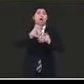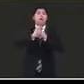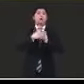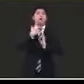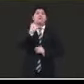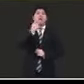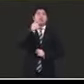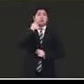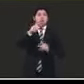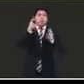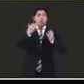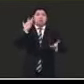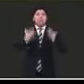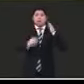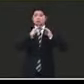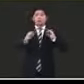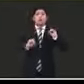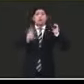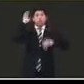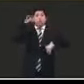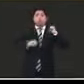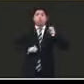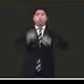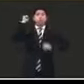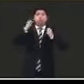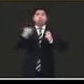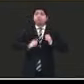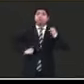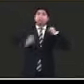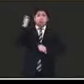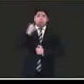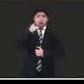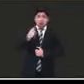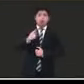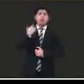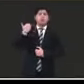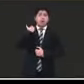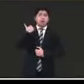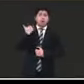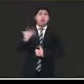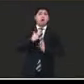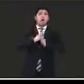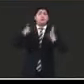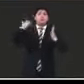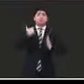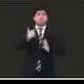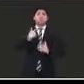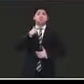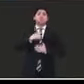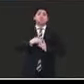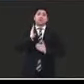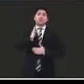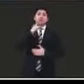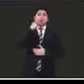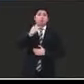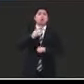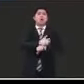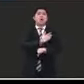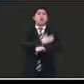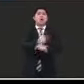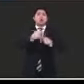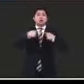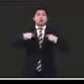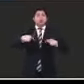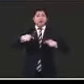fiyatlarındaki dengesiz yükselişler bizi yeni ve daha büyük bir atılıma yöneldi Çevre ve Şehircilik